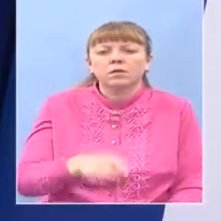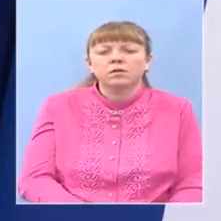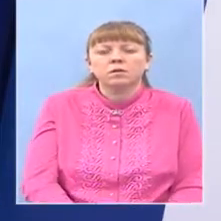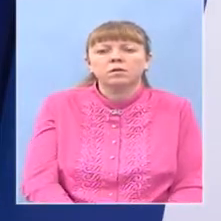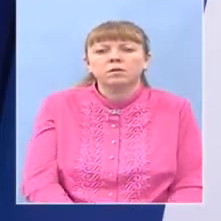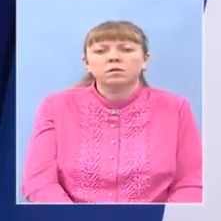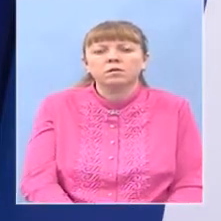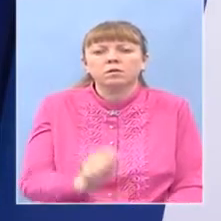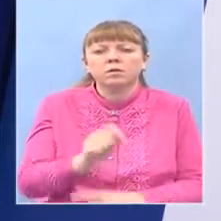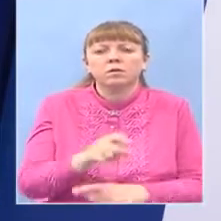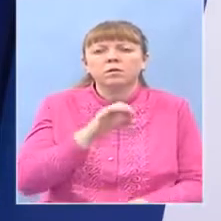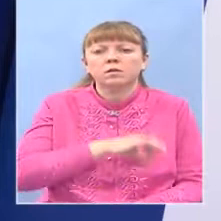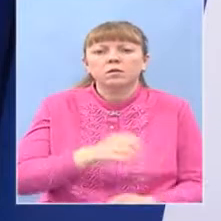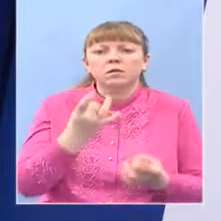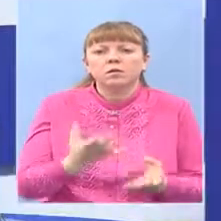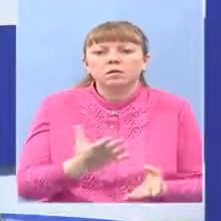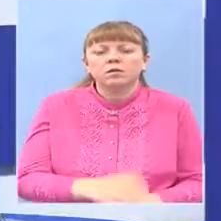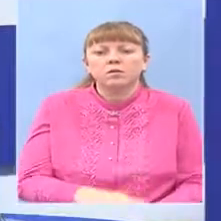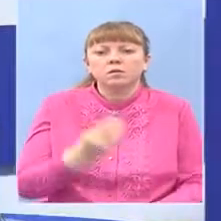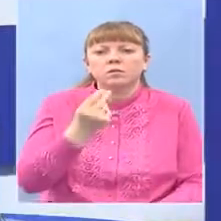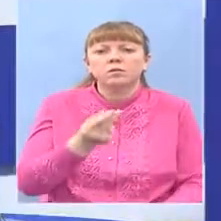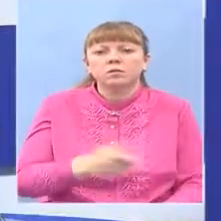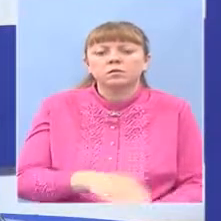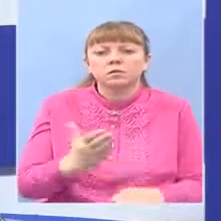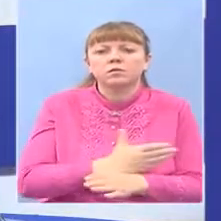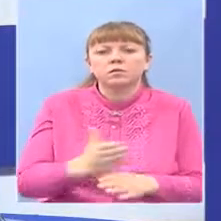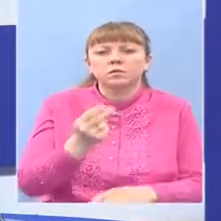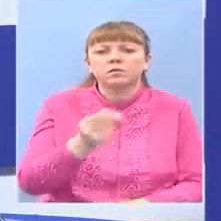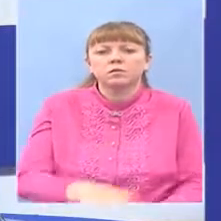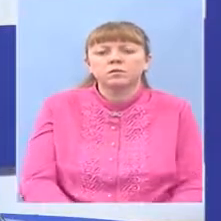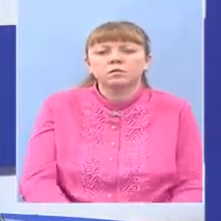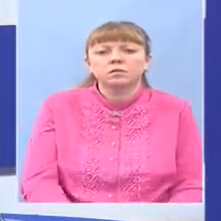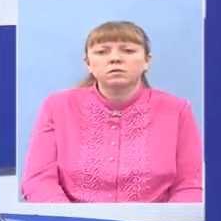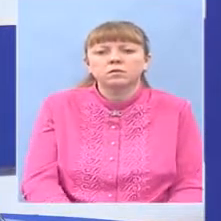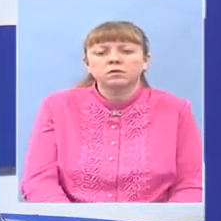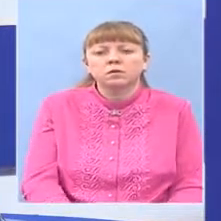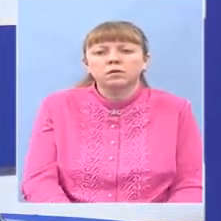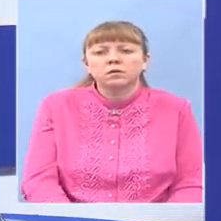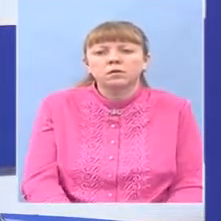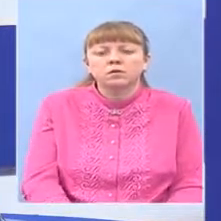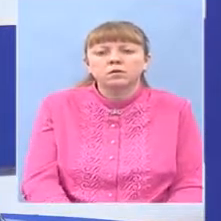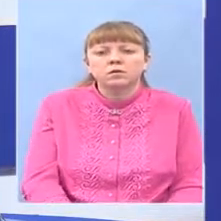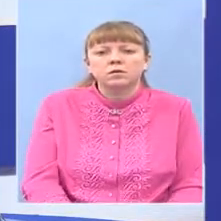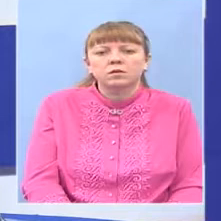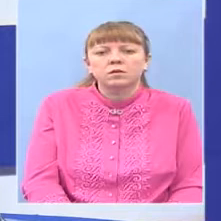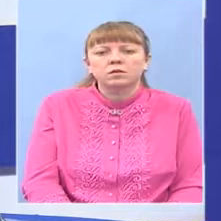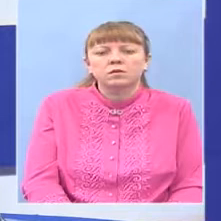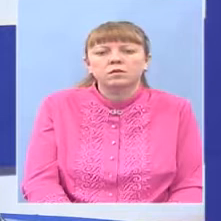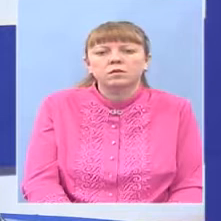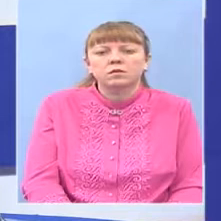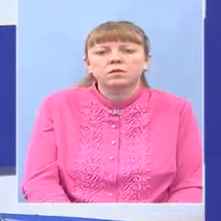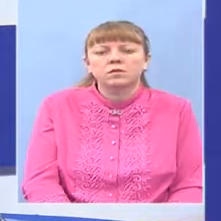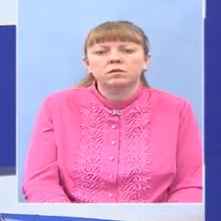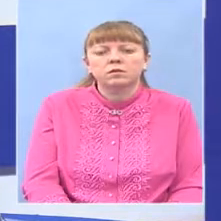кажется, здесь заказчику, конечно, выгодно просто выделить деньги, распределить бюджет и... как бы с плеча скинуть, и в основном, конечно,